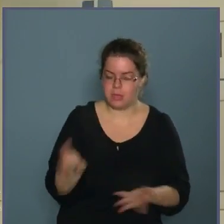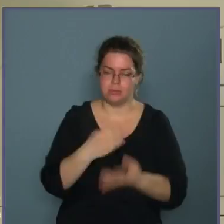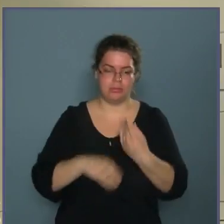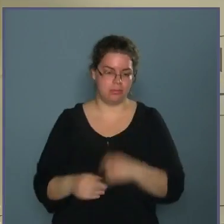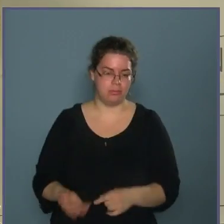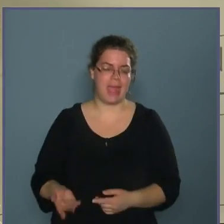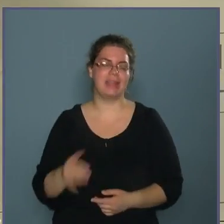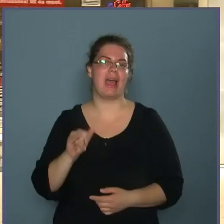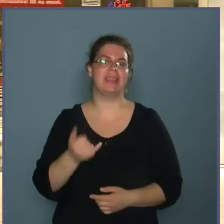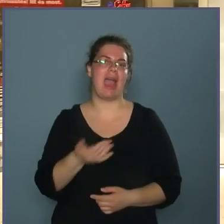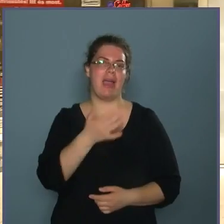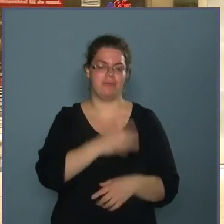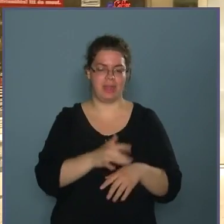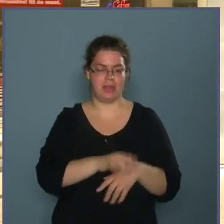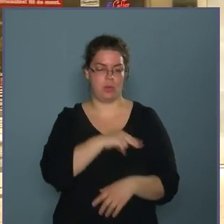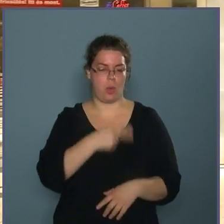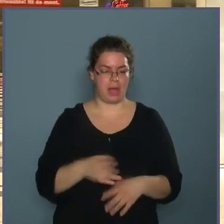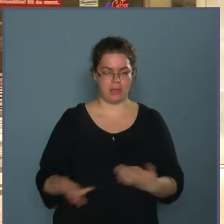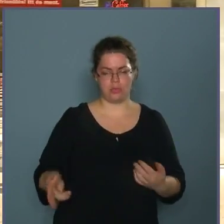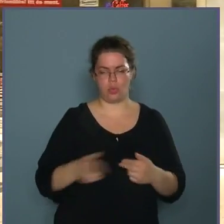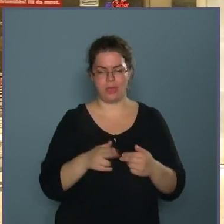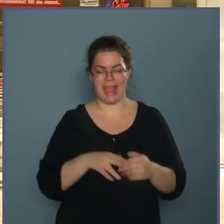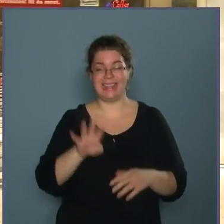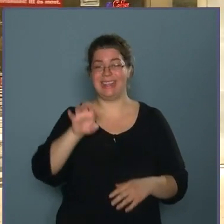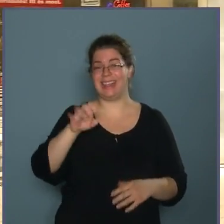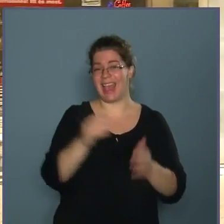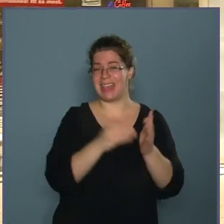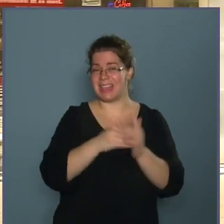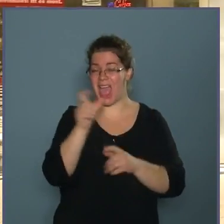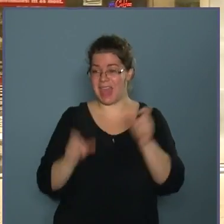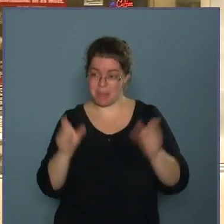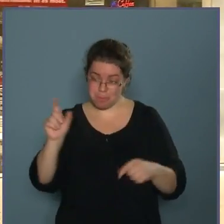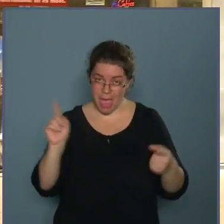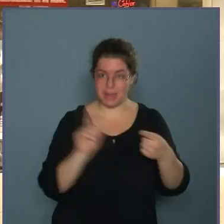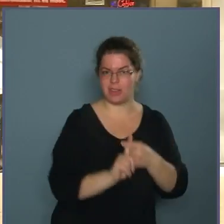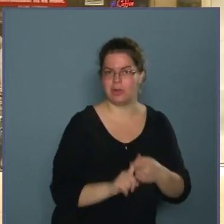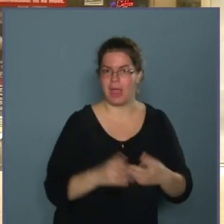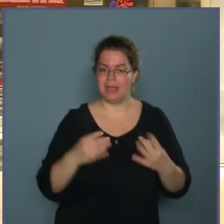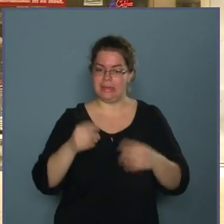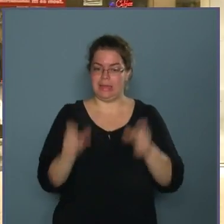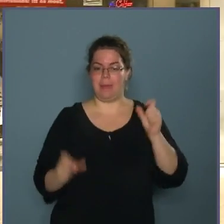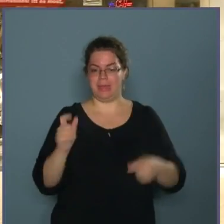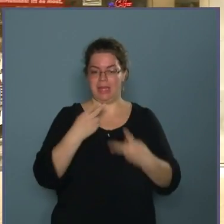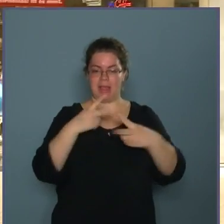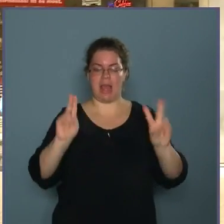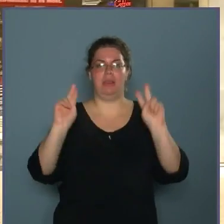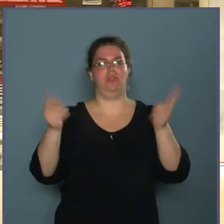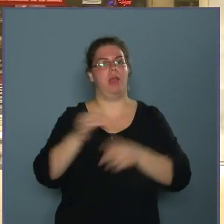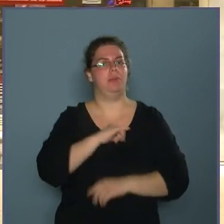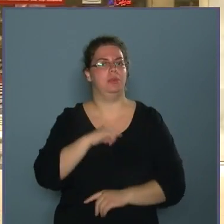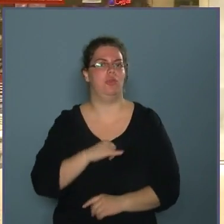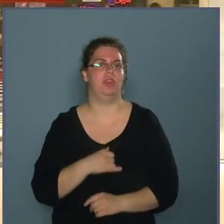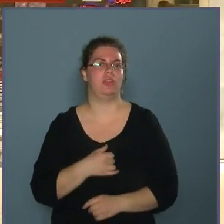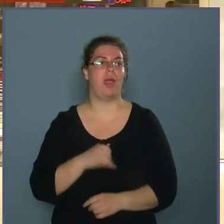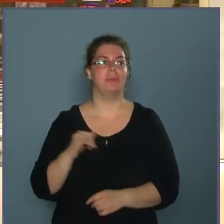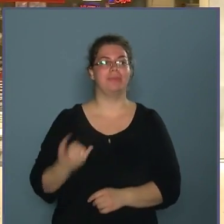nagyon, hogy a Jan Ferenc kórházhoz nagyságrendileg közel 400 ezer ember tartozik, ennyi személynek az ellátását kell, hogy biztosítsa, és